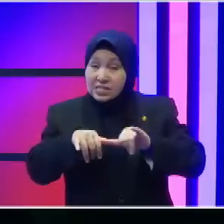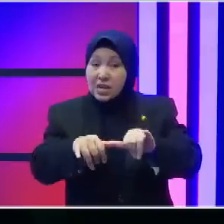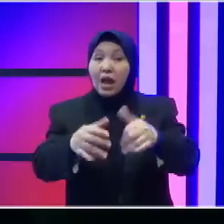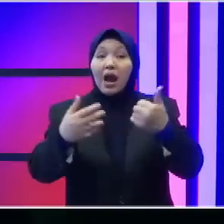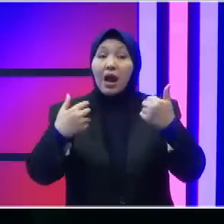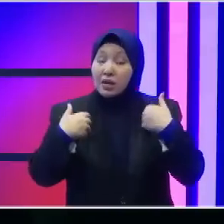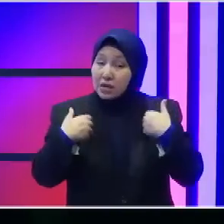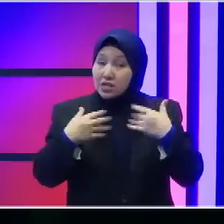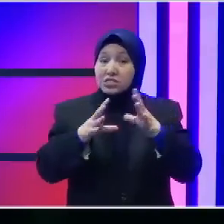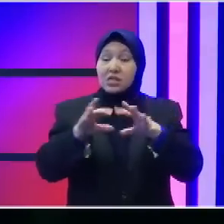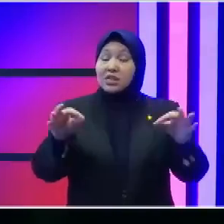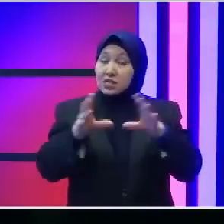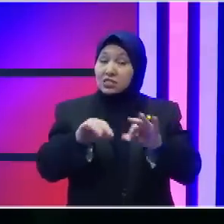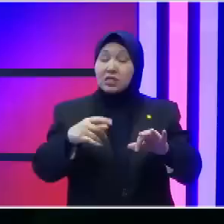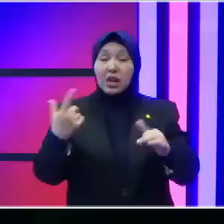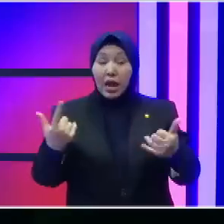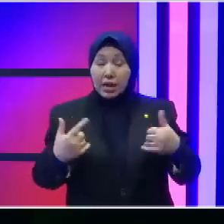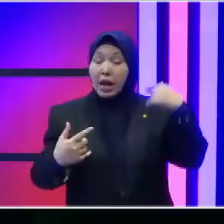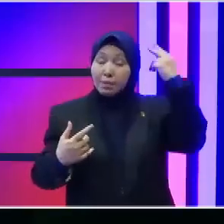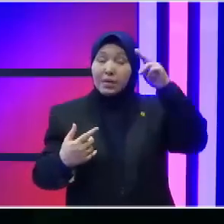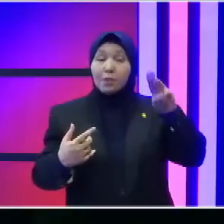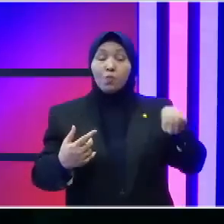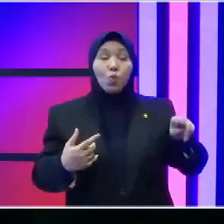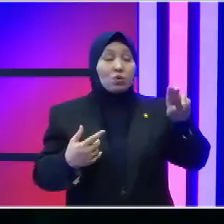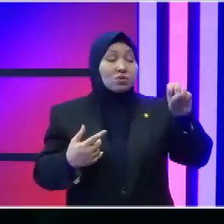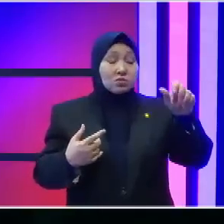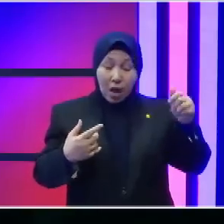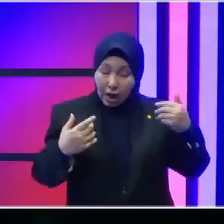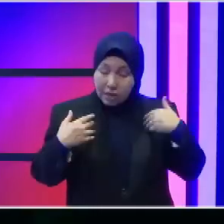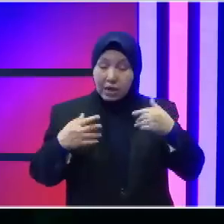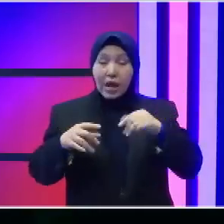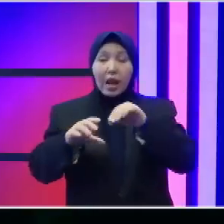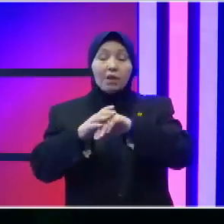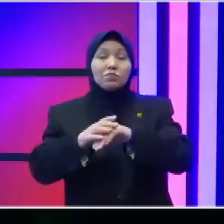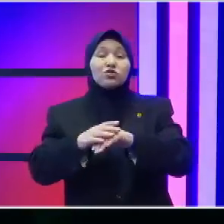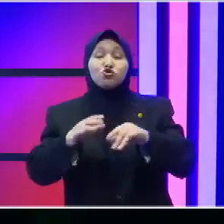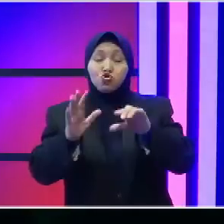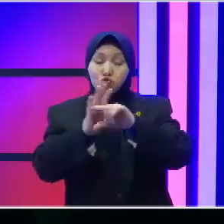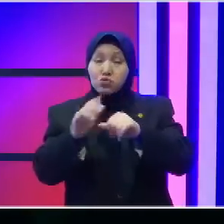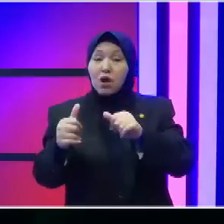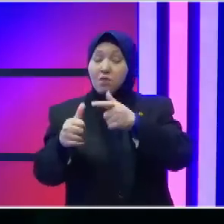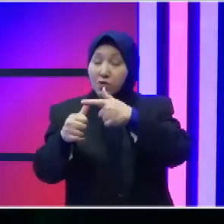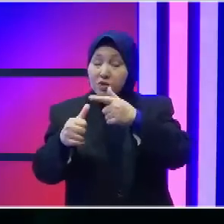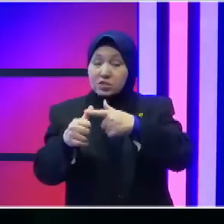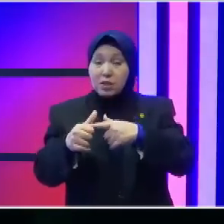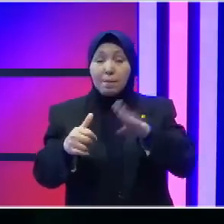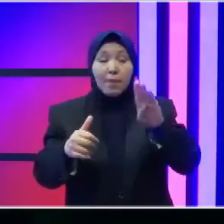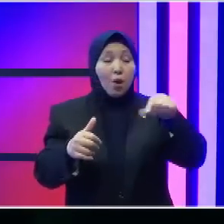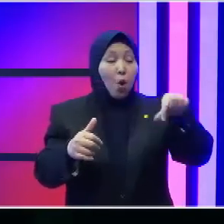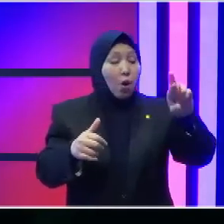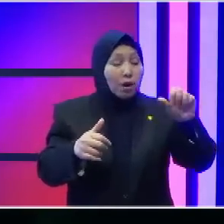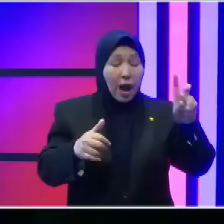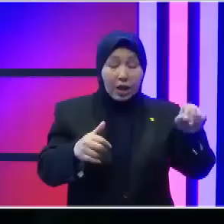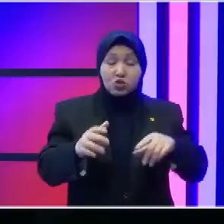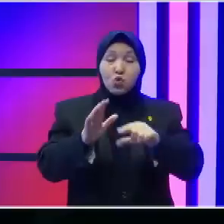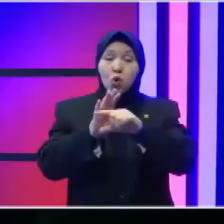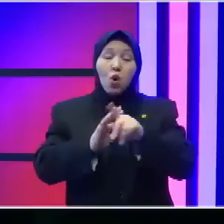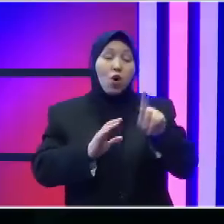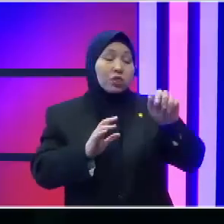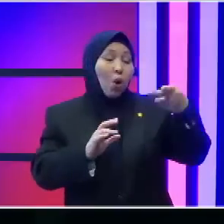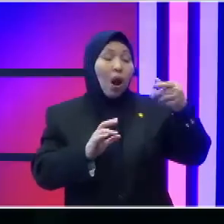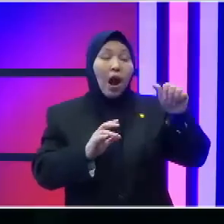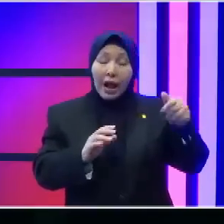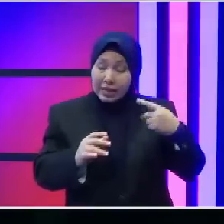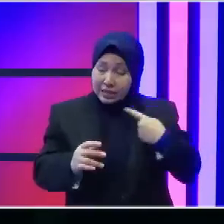ada cerita lain. Nabi Musa ni ada pada surah Al-Baqarah, tapi antara yang paling panjang surah Taha. Selain daripada itu, kita